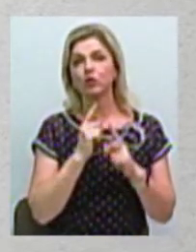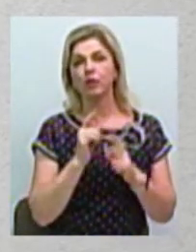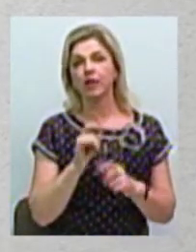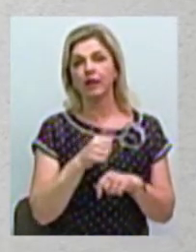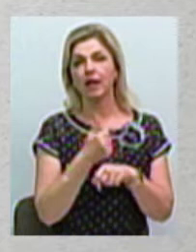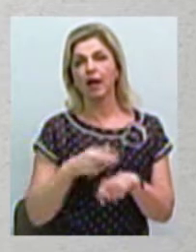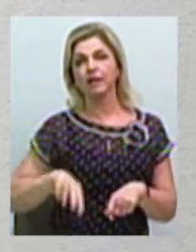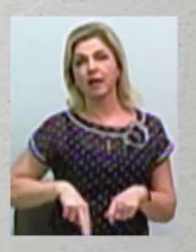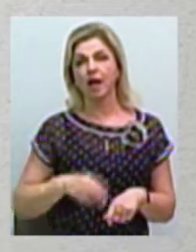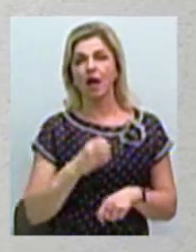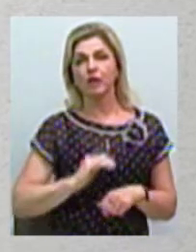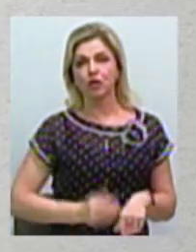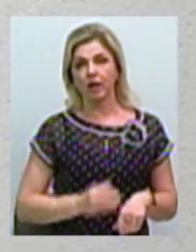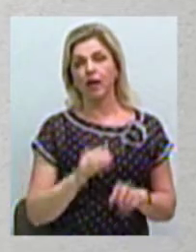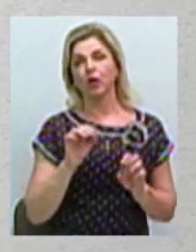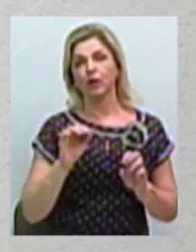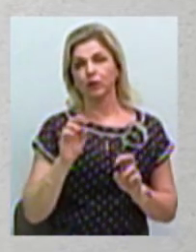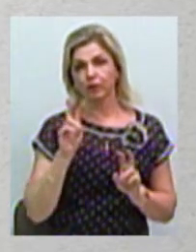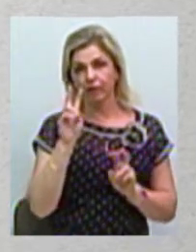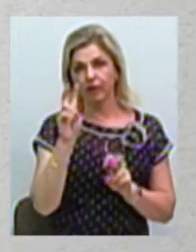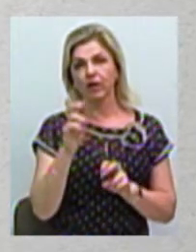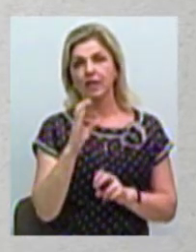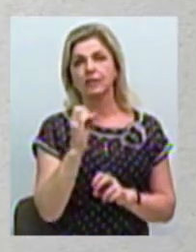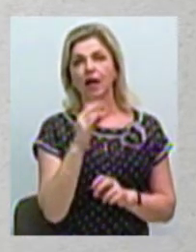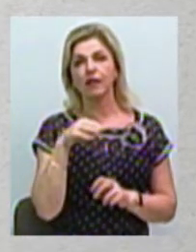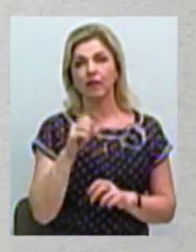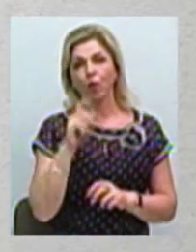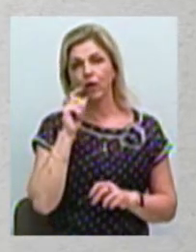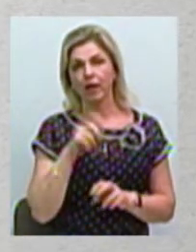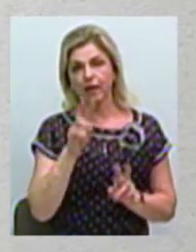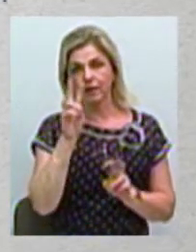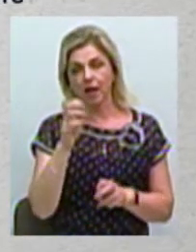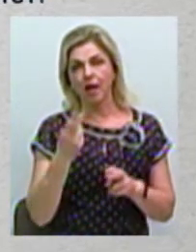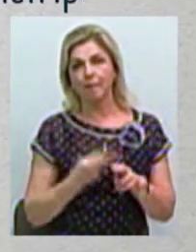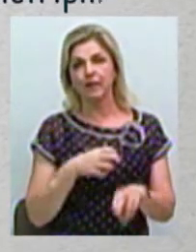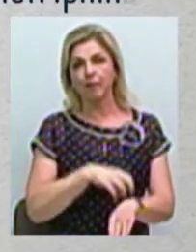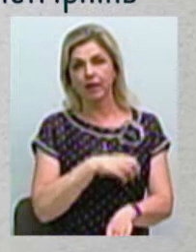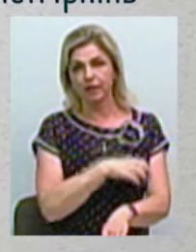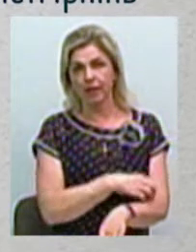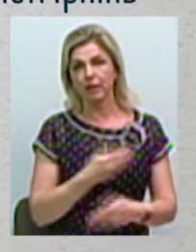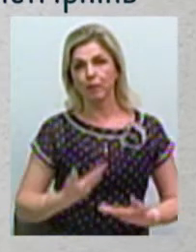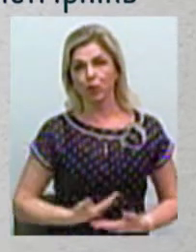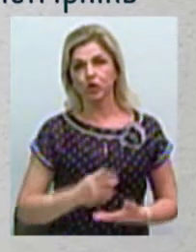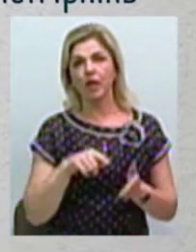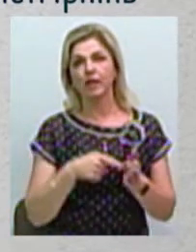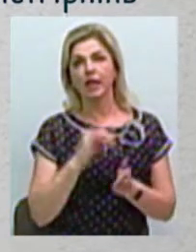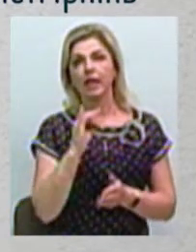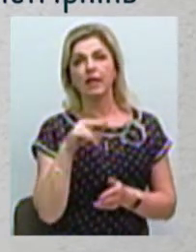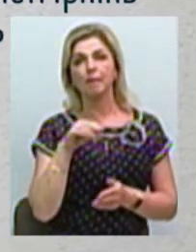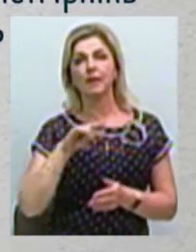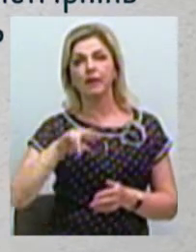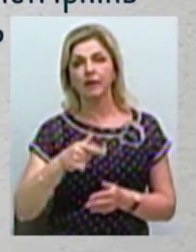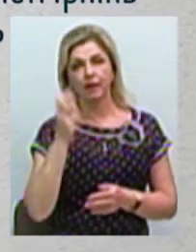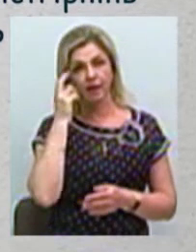генерального директора приватного акціонерного товариства «Санта Україна». Безпартійний. Проживає в місті Ірпінь Київської